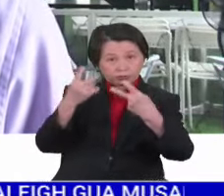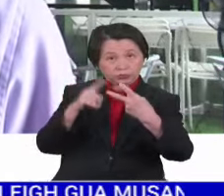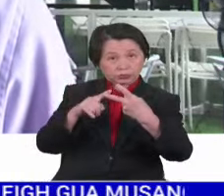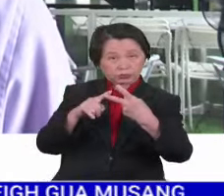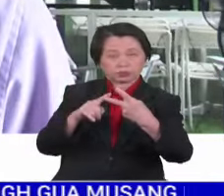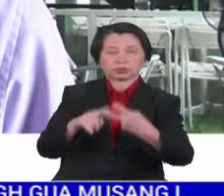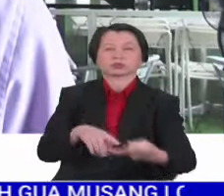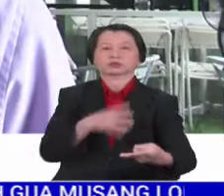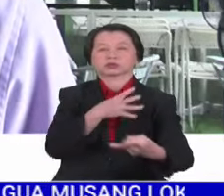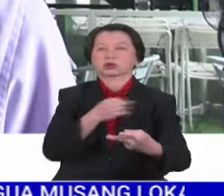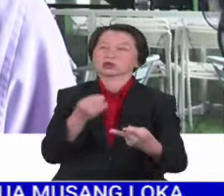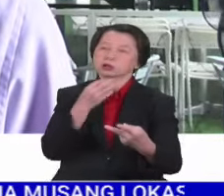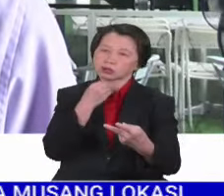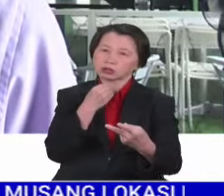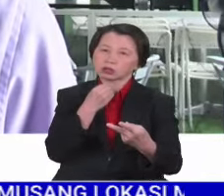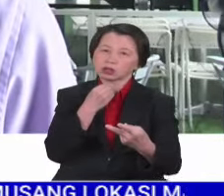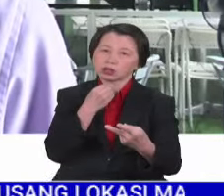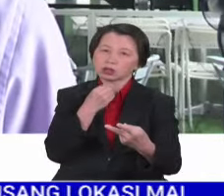dan juga